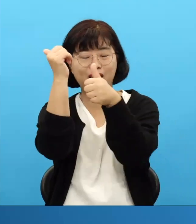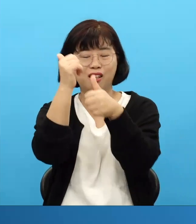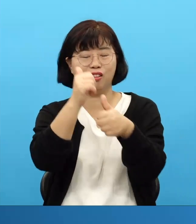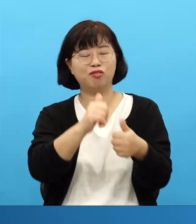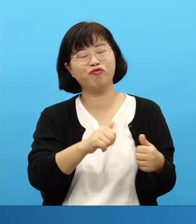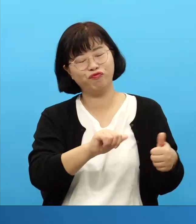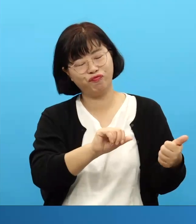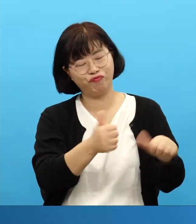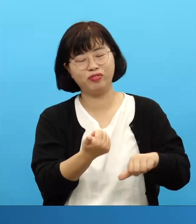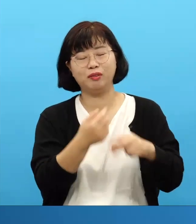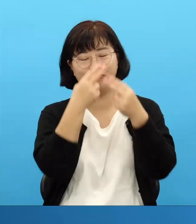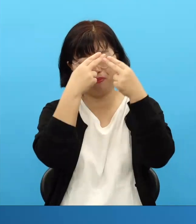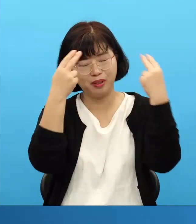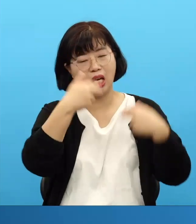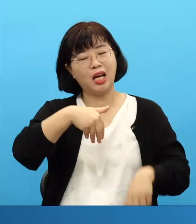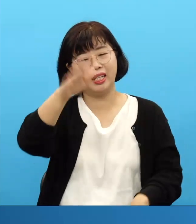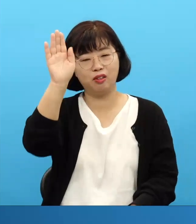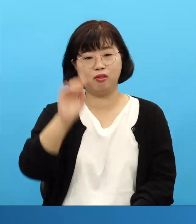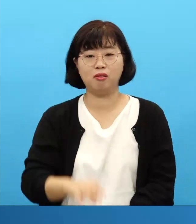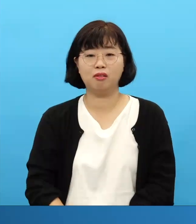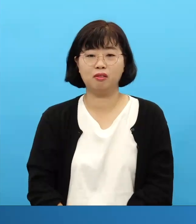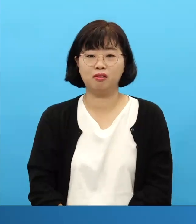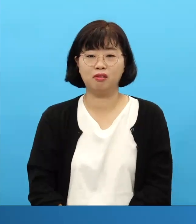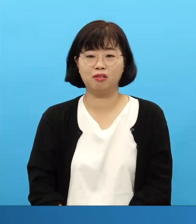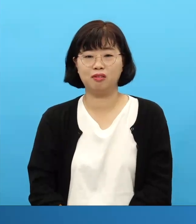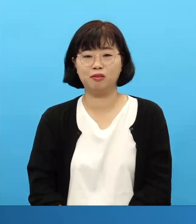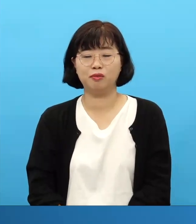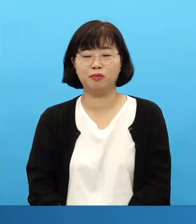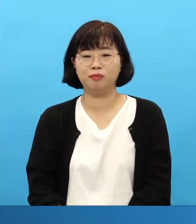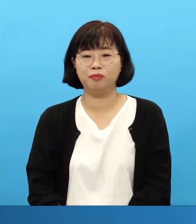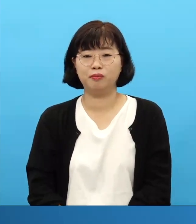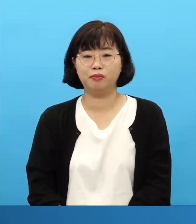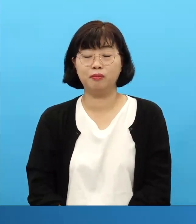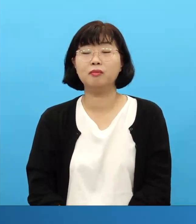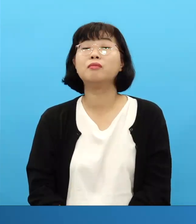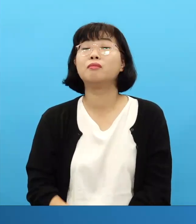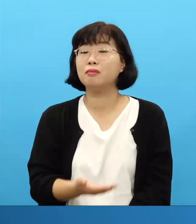부활하신 예수 그리스도의 이름으로 여러분은 전혀